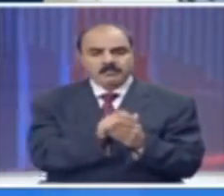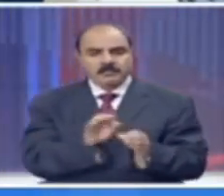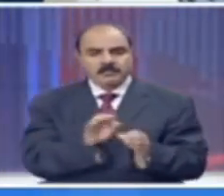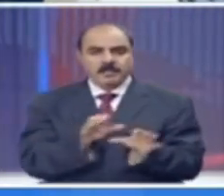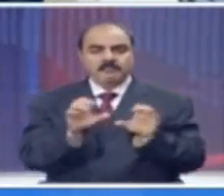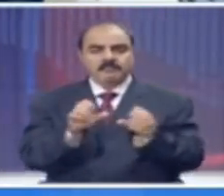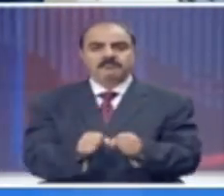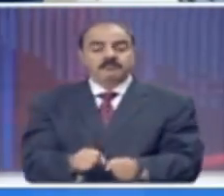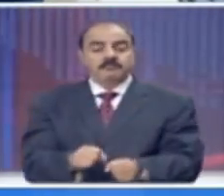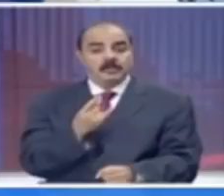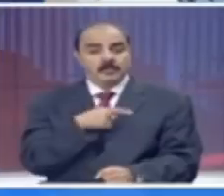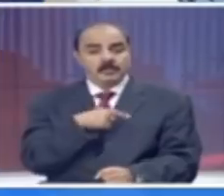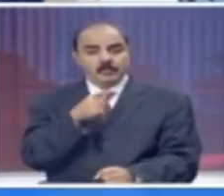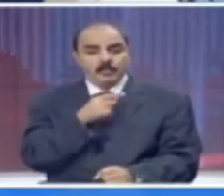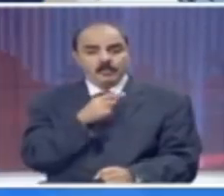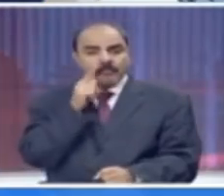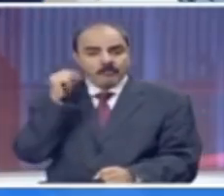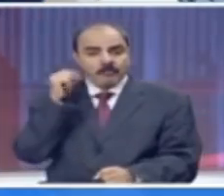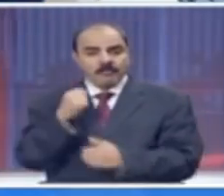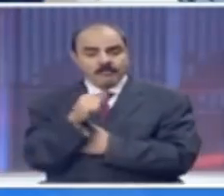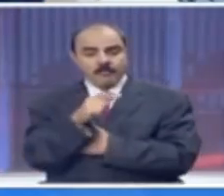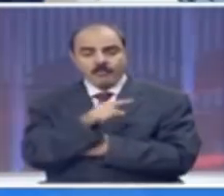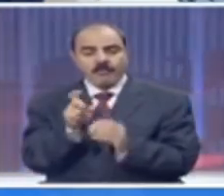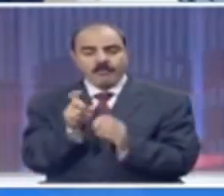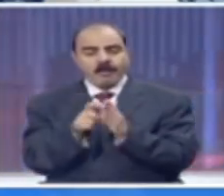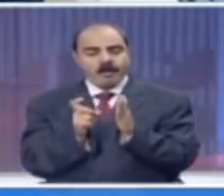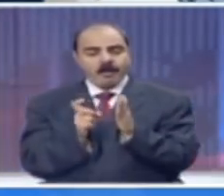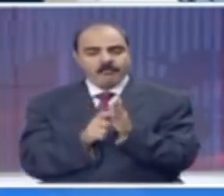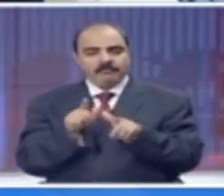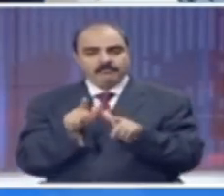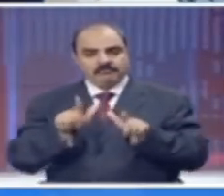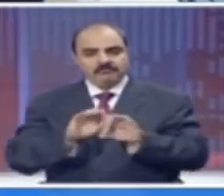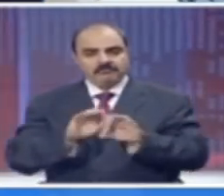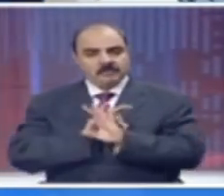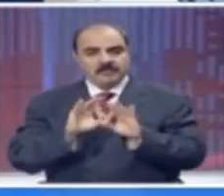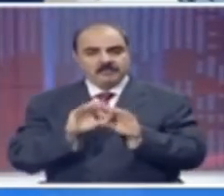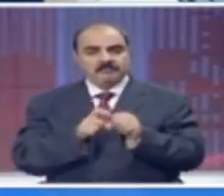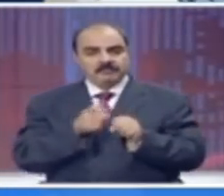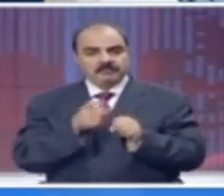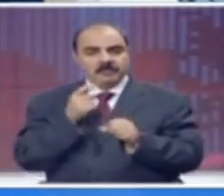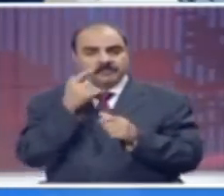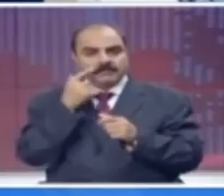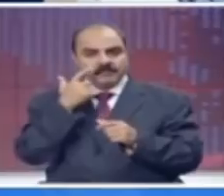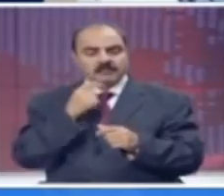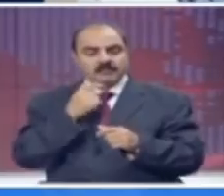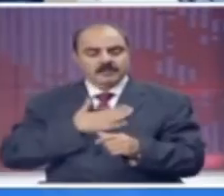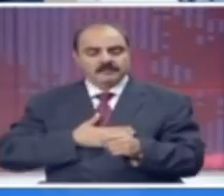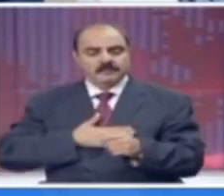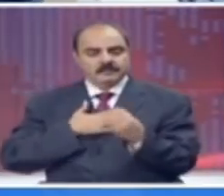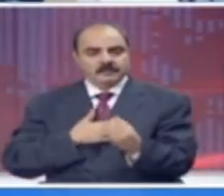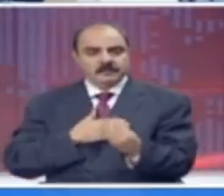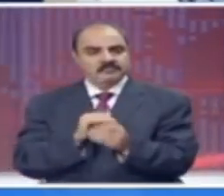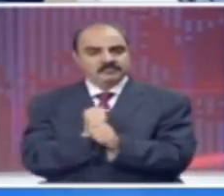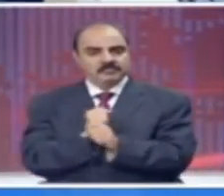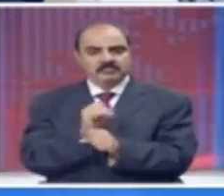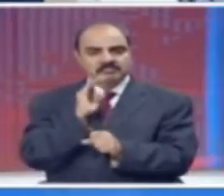التعاون مع هذا التجاوز وأكد الوزير التزام رجال الشرطة بتطبيق القانون بكل حسم مع التحلي بأقصى